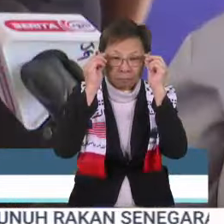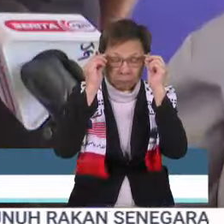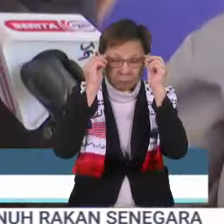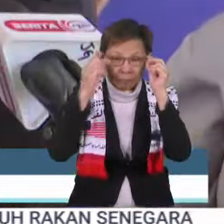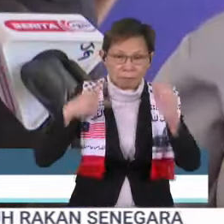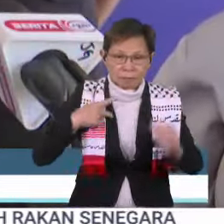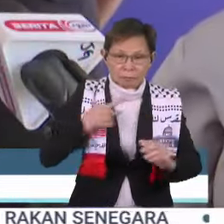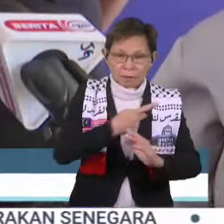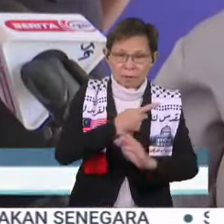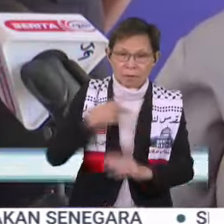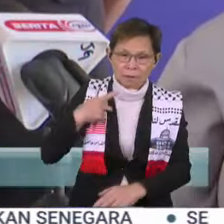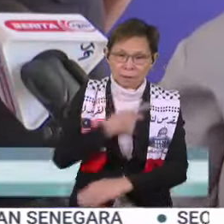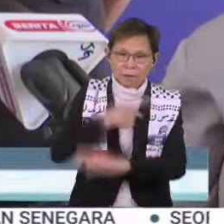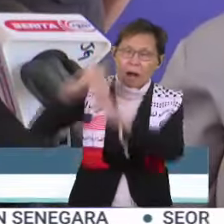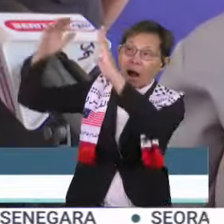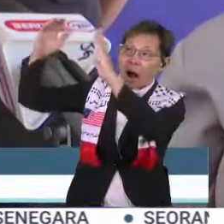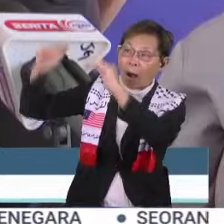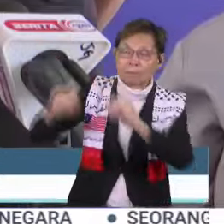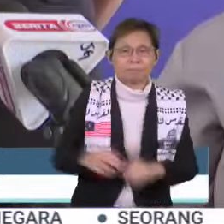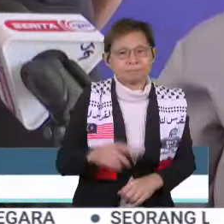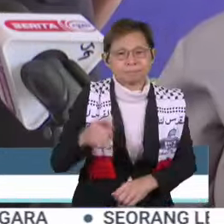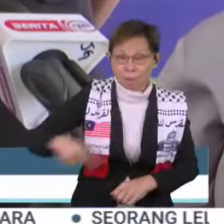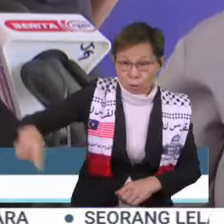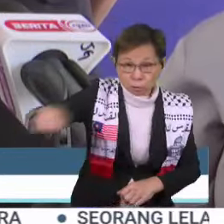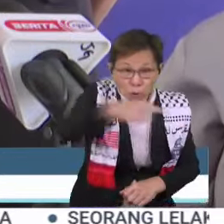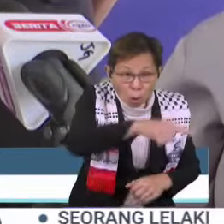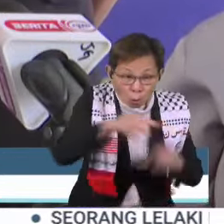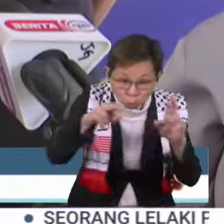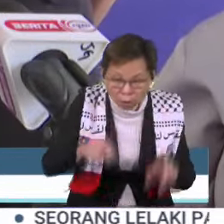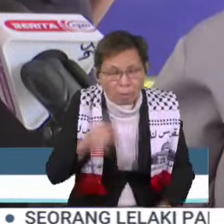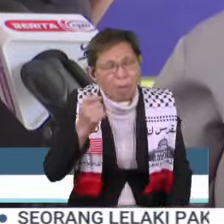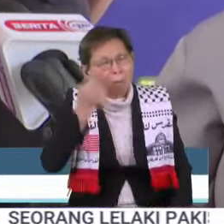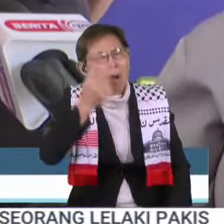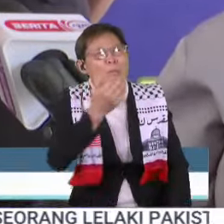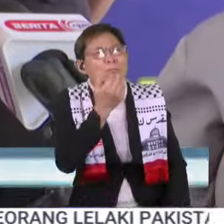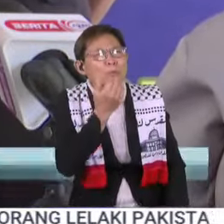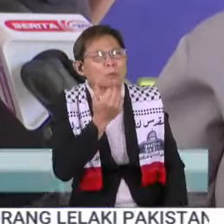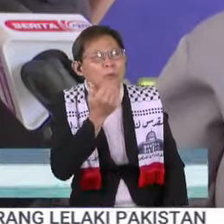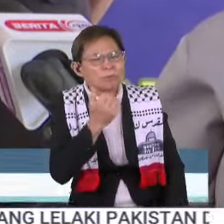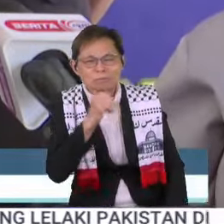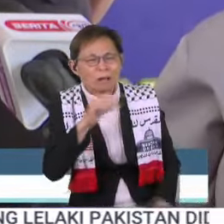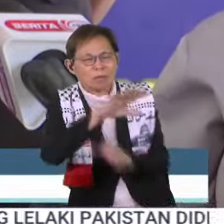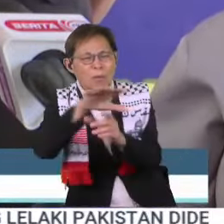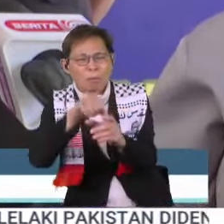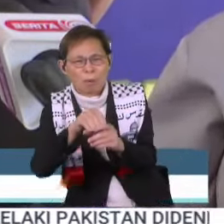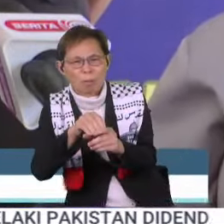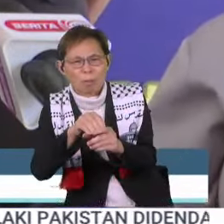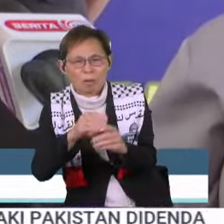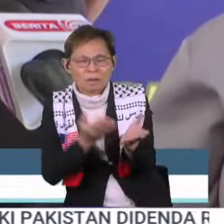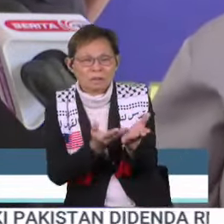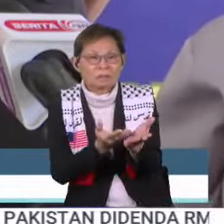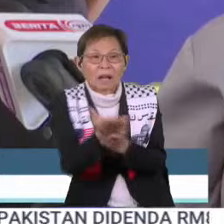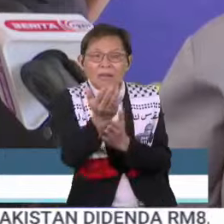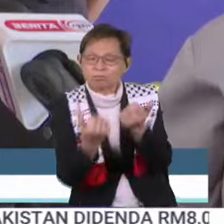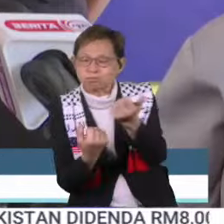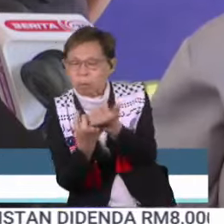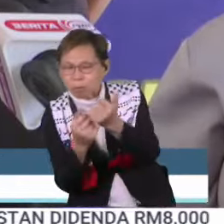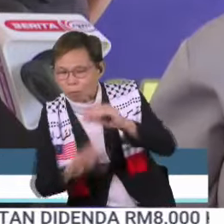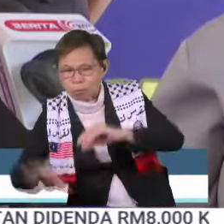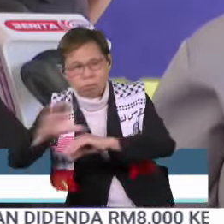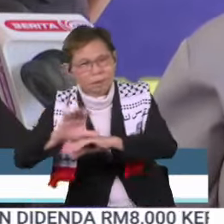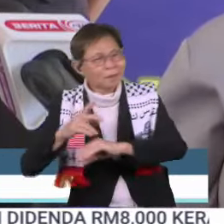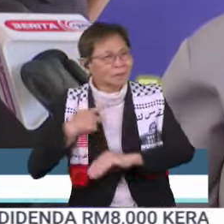Kita mengharap supaya rakyat dapat memahami gula ini tidak melibatkan direct subsidi. Kita tidak